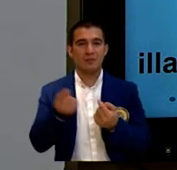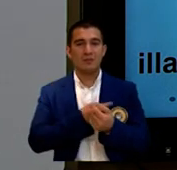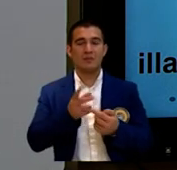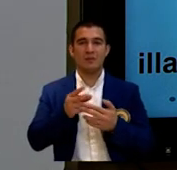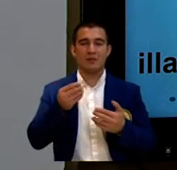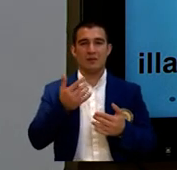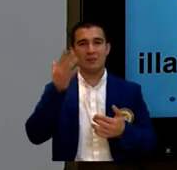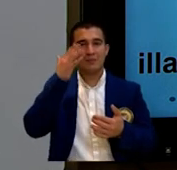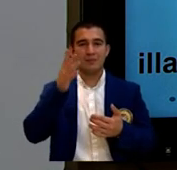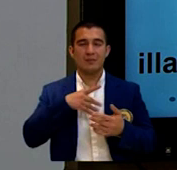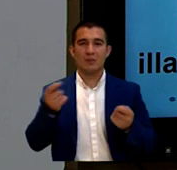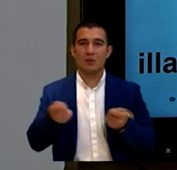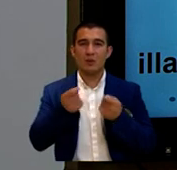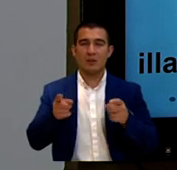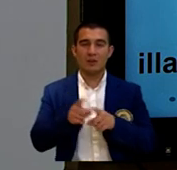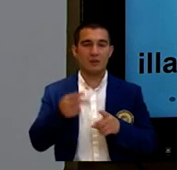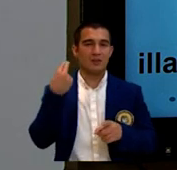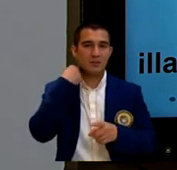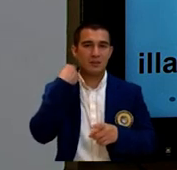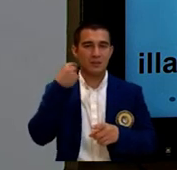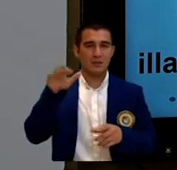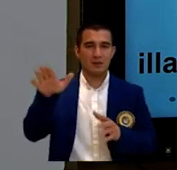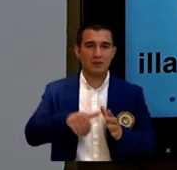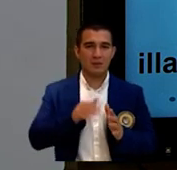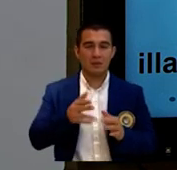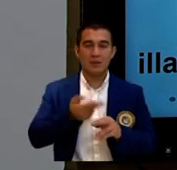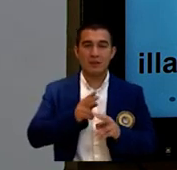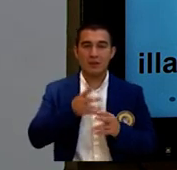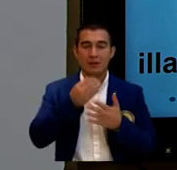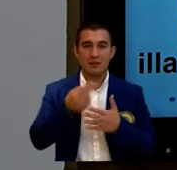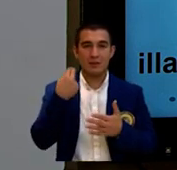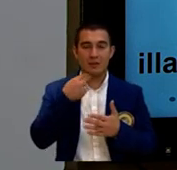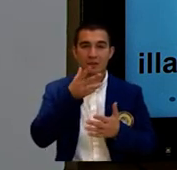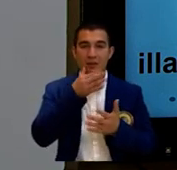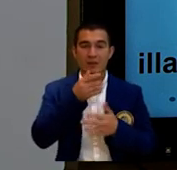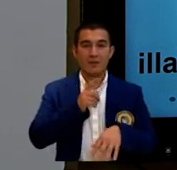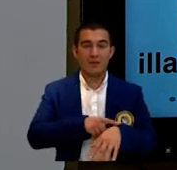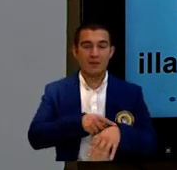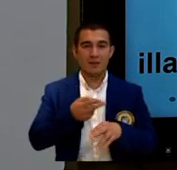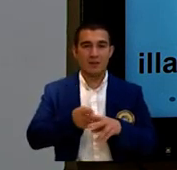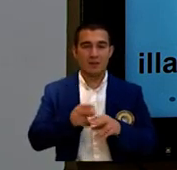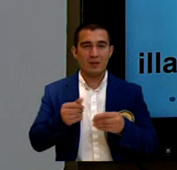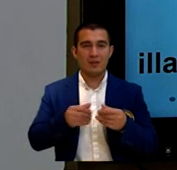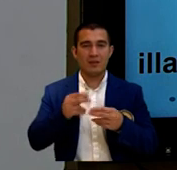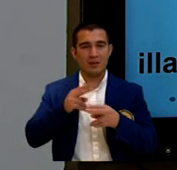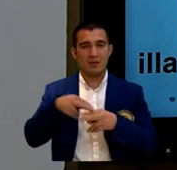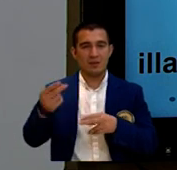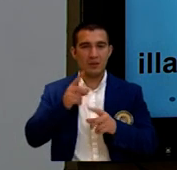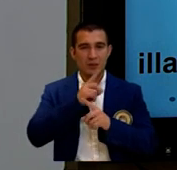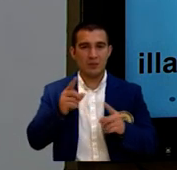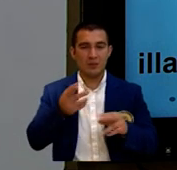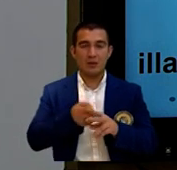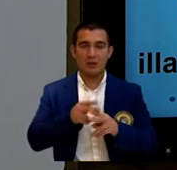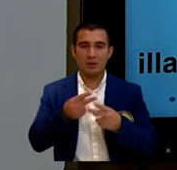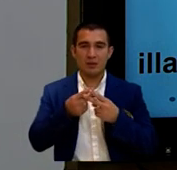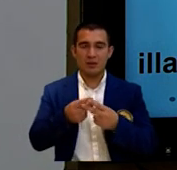qilish maqsadida qarz oladi. Va bu qarzini vaqtida to'lay olmaganligi sababli